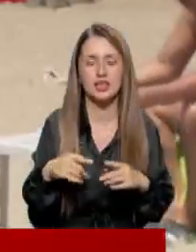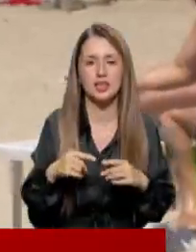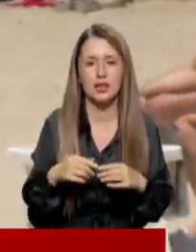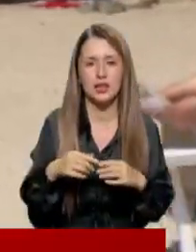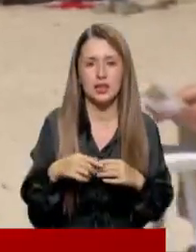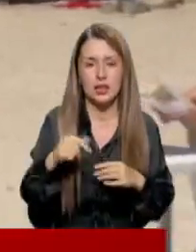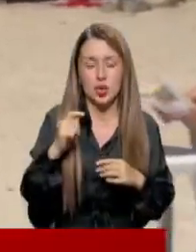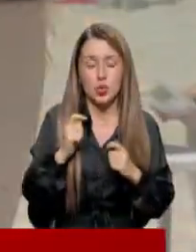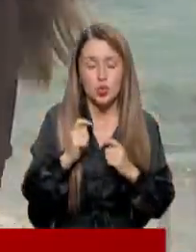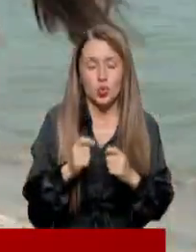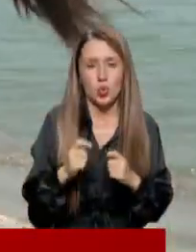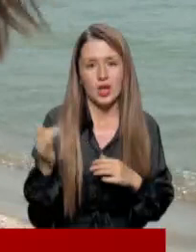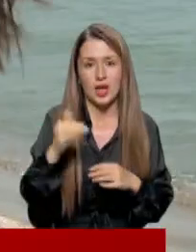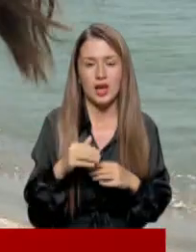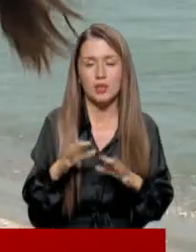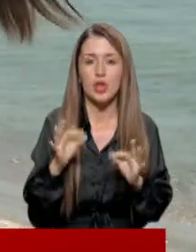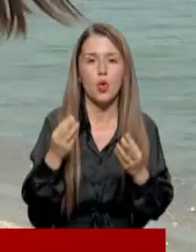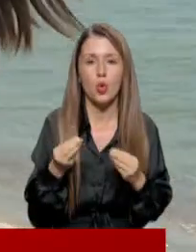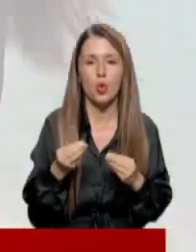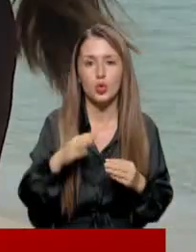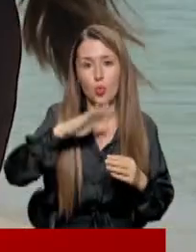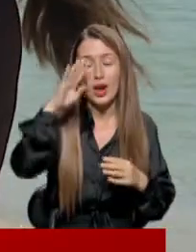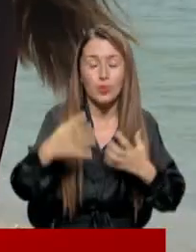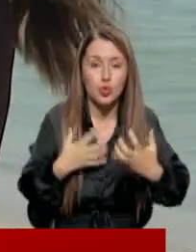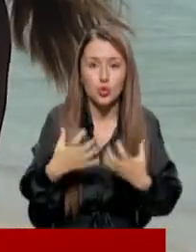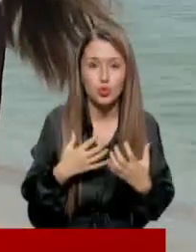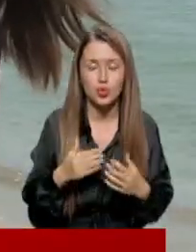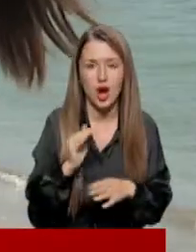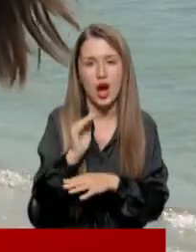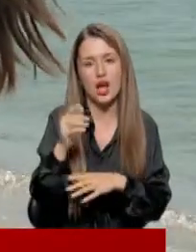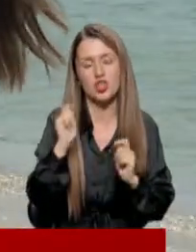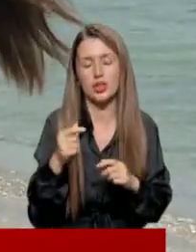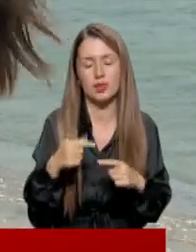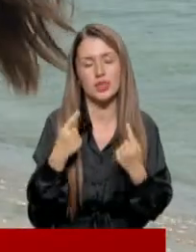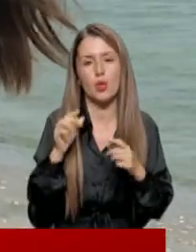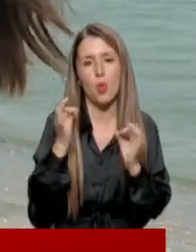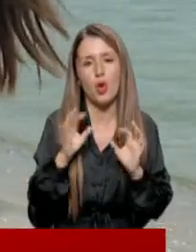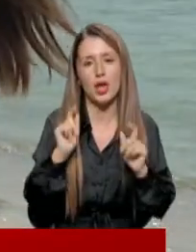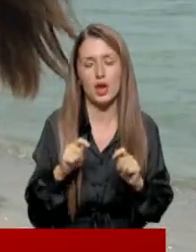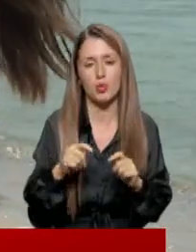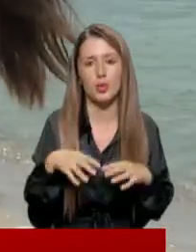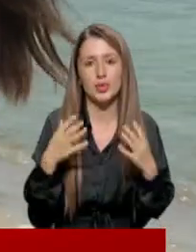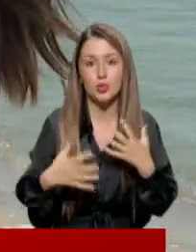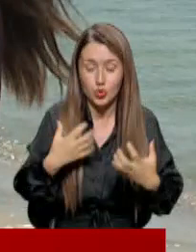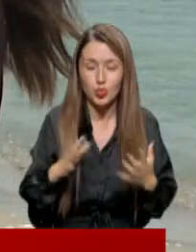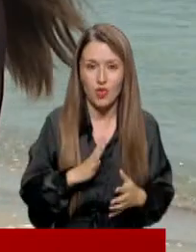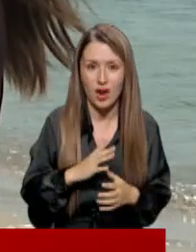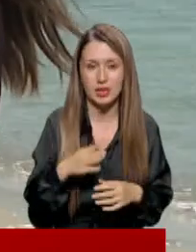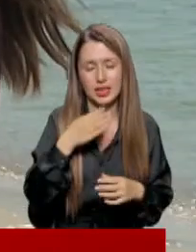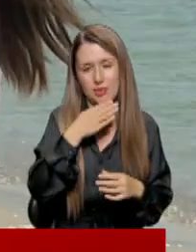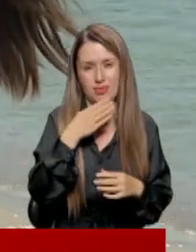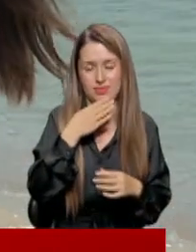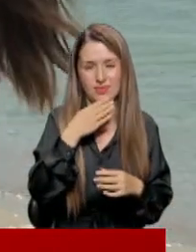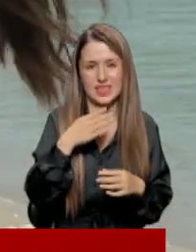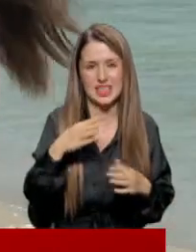geldi. Bayram sonrasına Allah büyük. Ne oldu sizin bayram coşkunuz? Hayat şartları bizi böyle yapıyor ki. Bizim coşkumuz yine var ama imkanlar